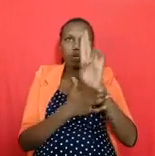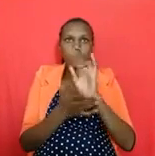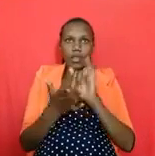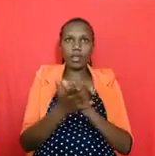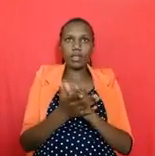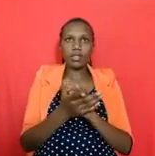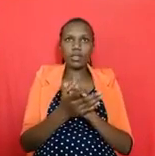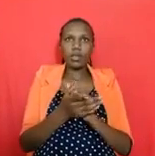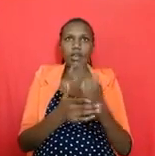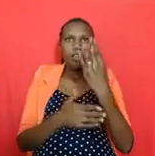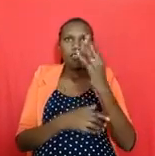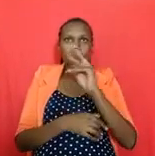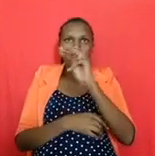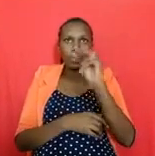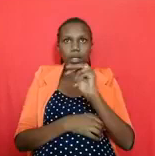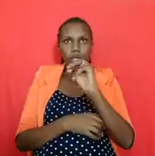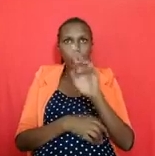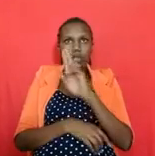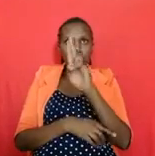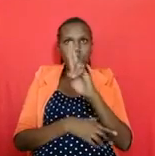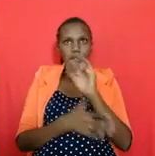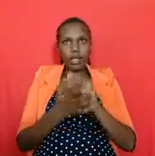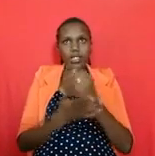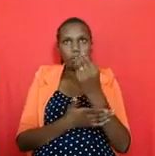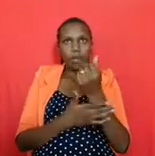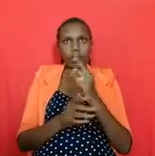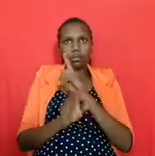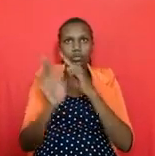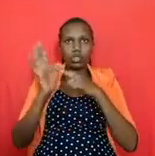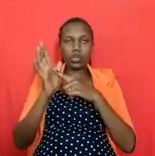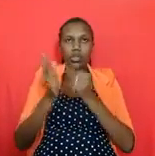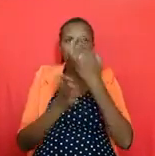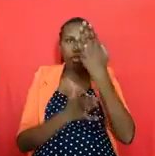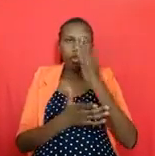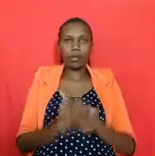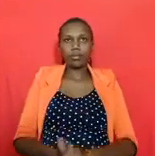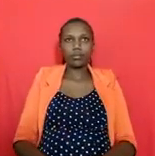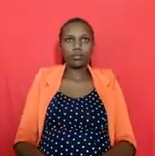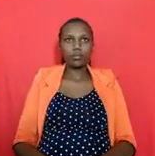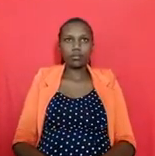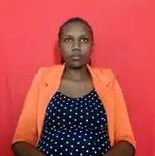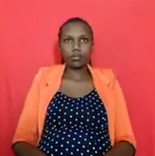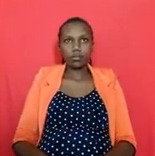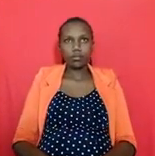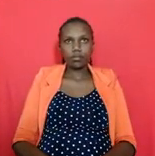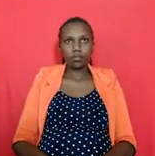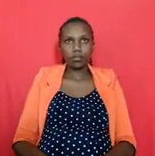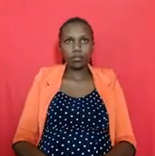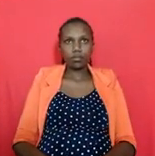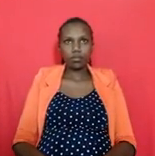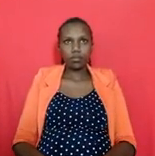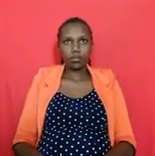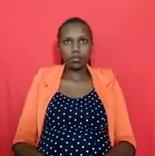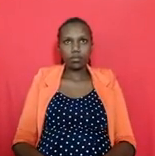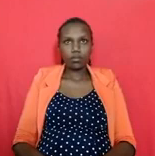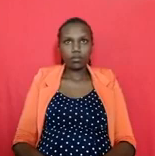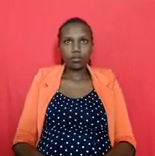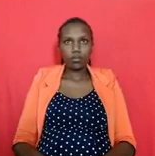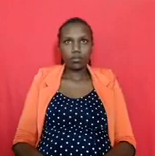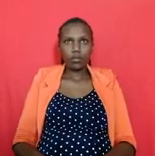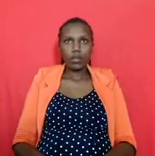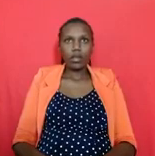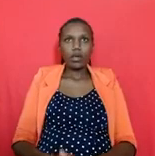mukirehaga milioni 4 na 1689 na keda personnel uhoro wa marihima